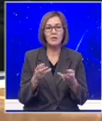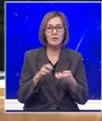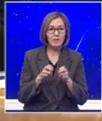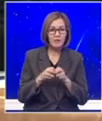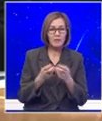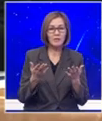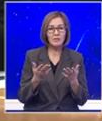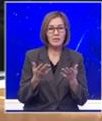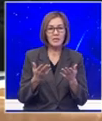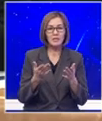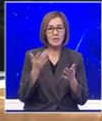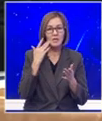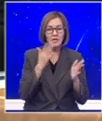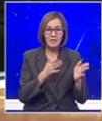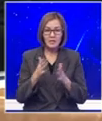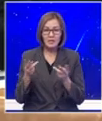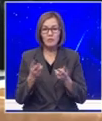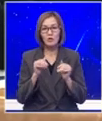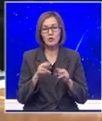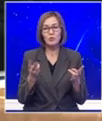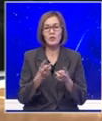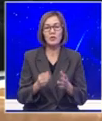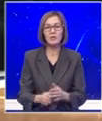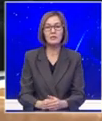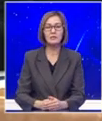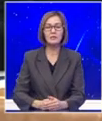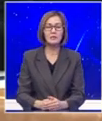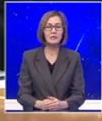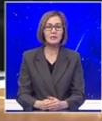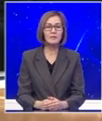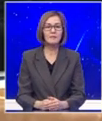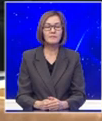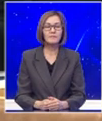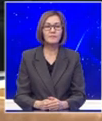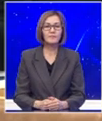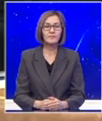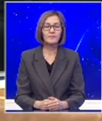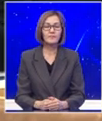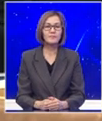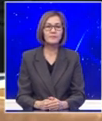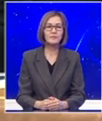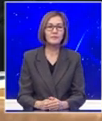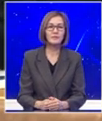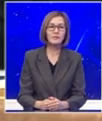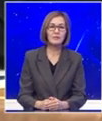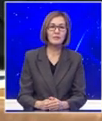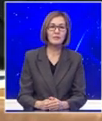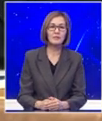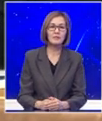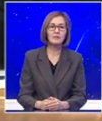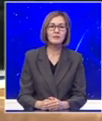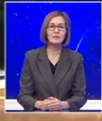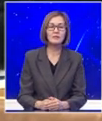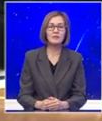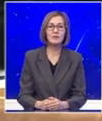қордаланып жиналатқан өзекті мәселелердің бәрін осы мына жоғарғы министрлерге, басшыларға жеткізу толыққанды барғанда өздеріңіз